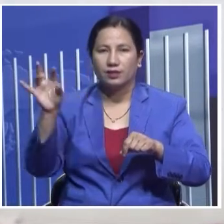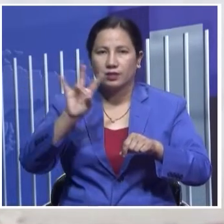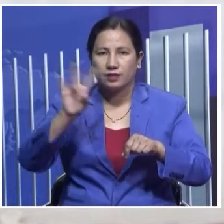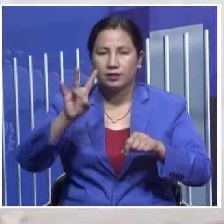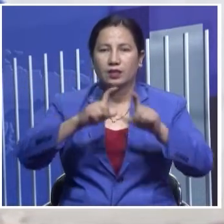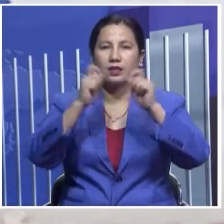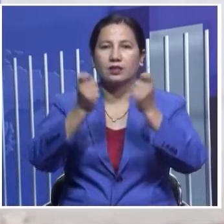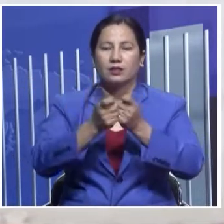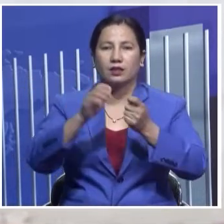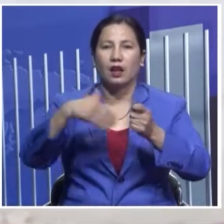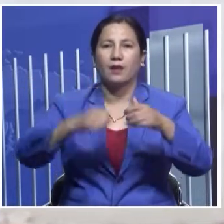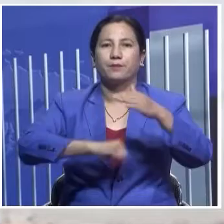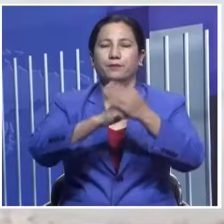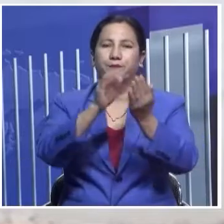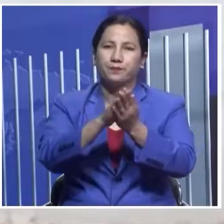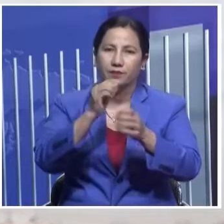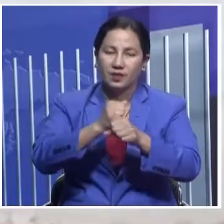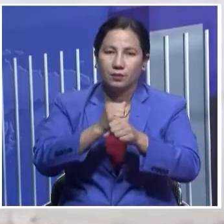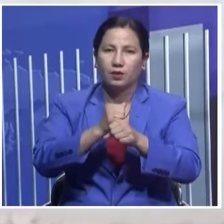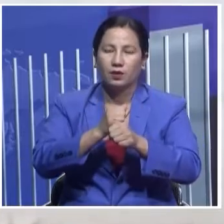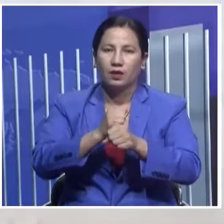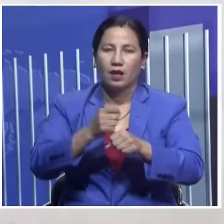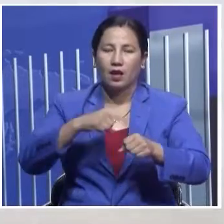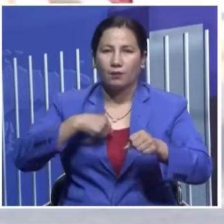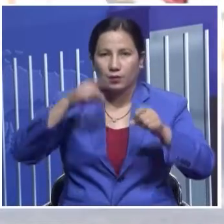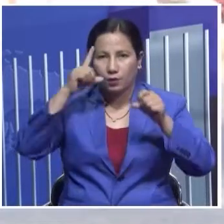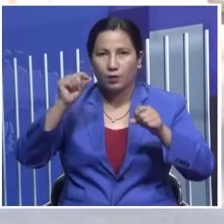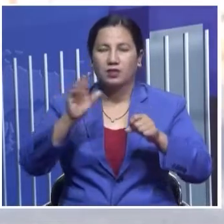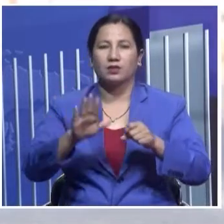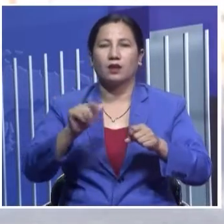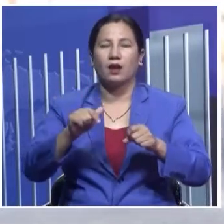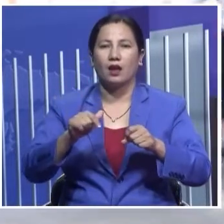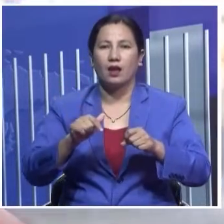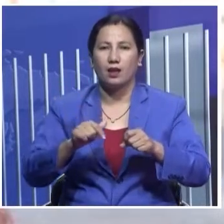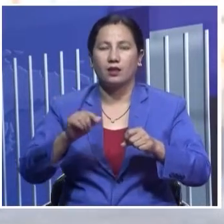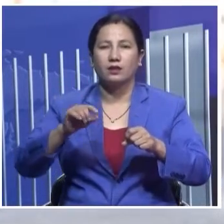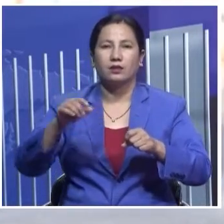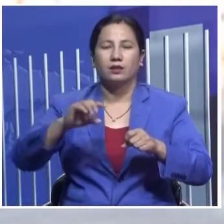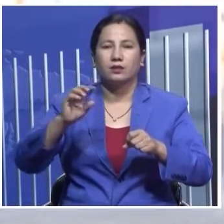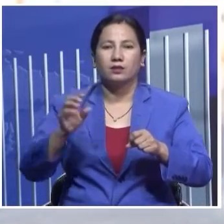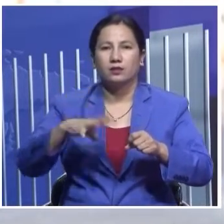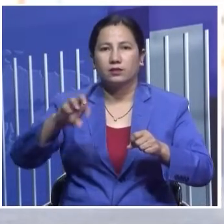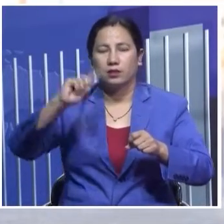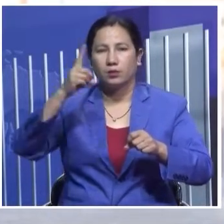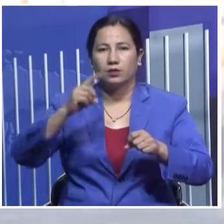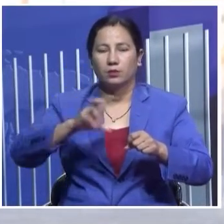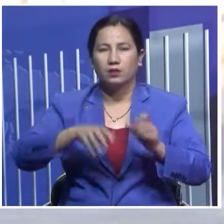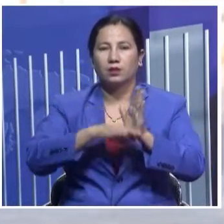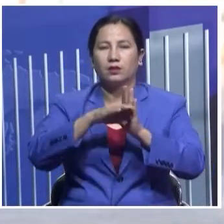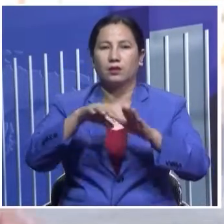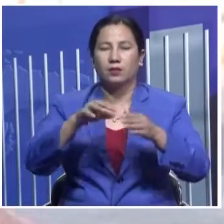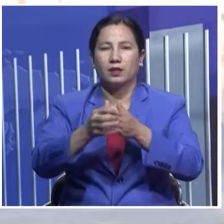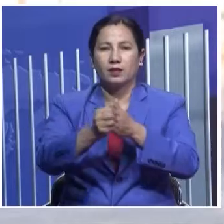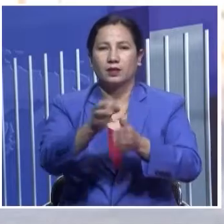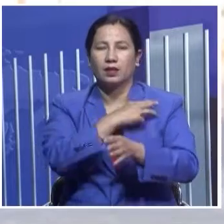क्षेत्रलाई प्राथमिकतामा राखेर काम गरौँ भन्ने हाम्रो अपेक्षा रहेको छ। अहिले सर्वप्रथम त हामीले स्थानीय तहमा निर्वाचित